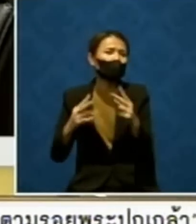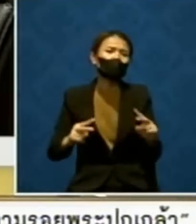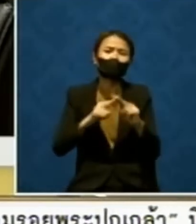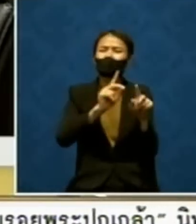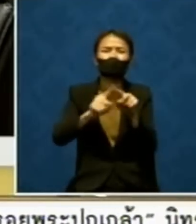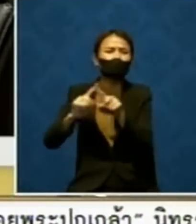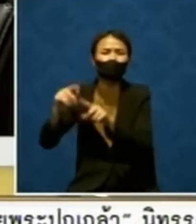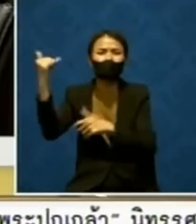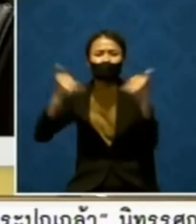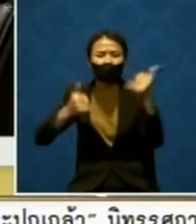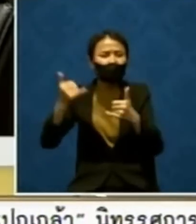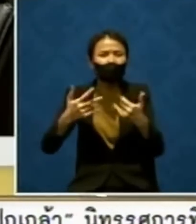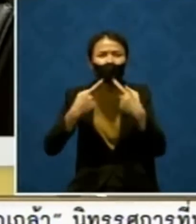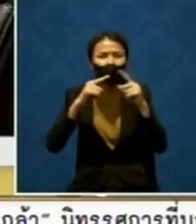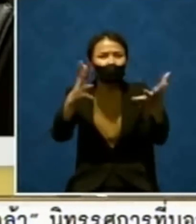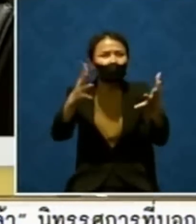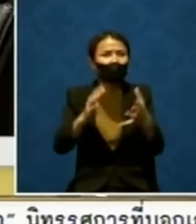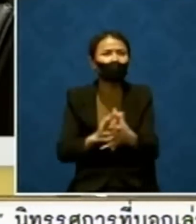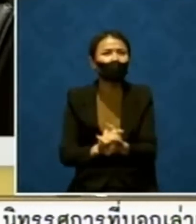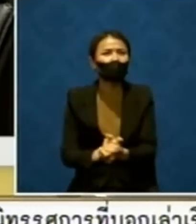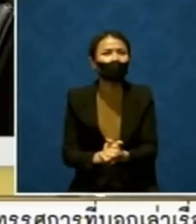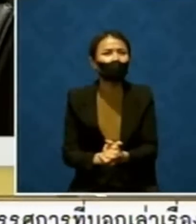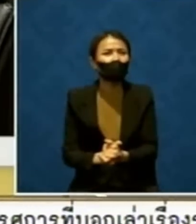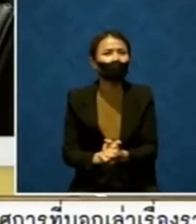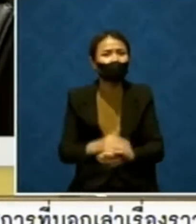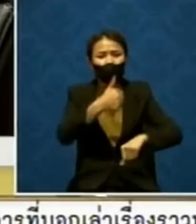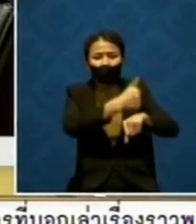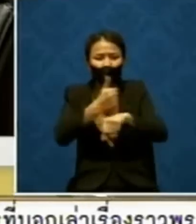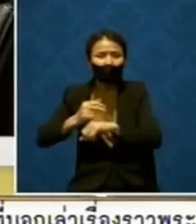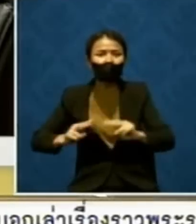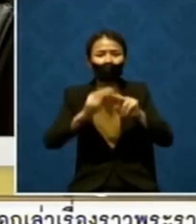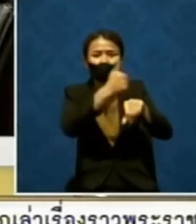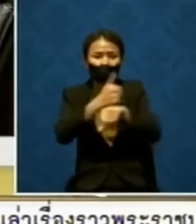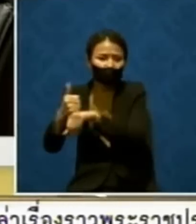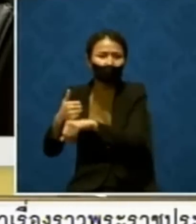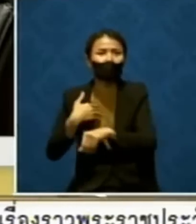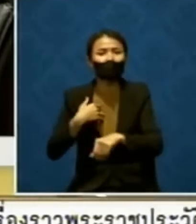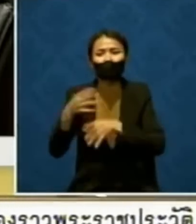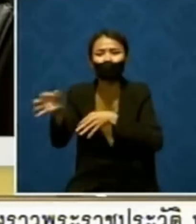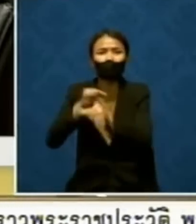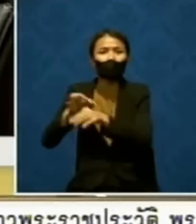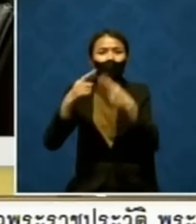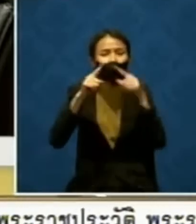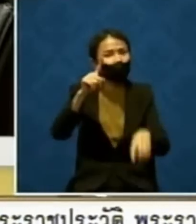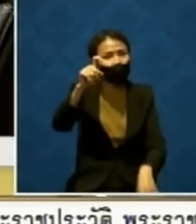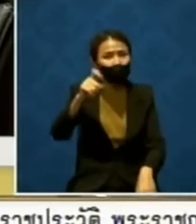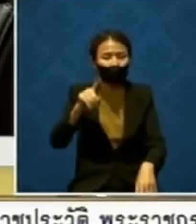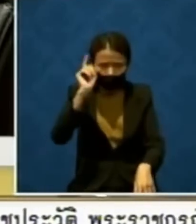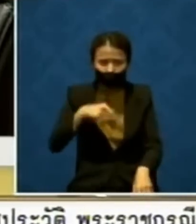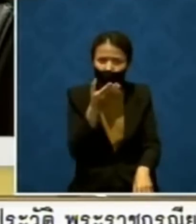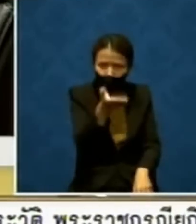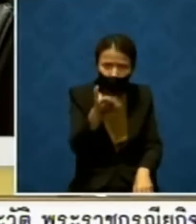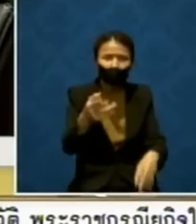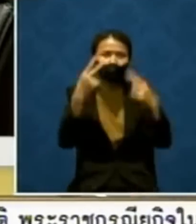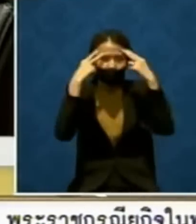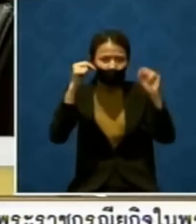ศกสงกระเศท แรงงานท่เที่ยวพอเหอนะครั รฐมัตี คนในคนหนึมาตอบกคจะตอบไมได้ก็อยากจะขอฝากขคกุษนะ ท่ป